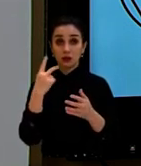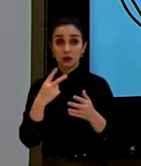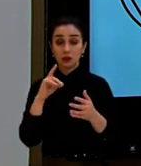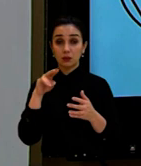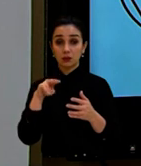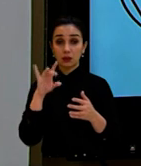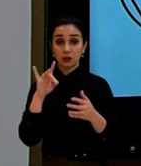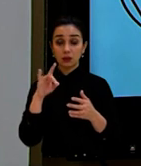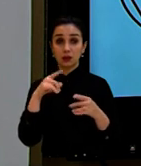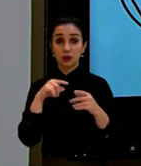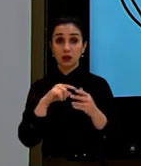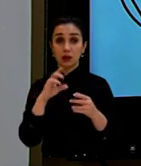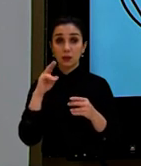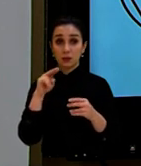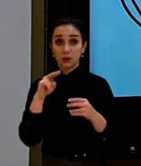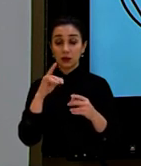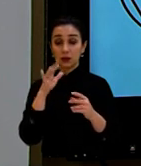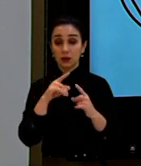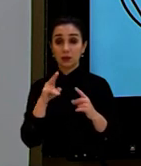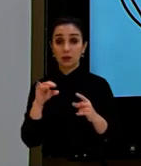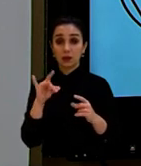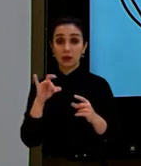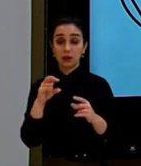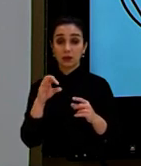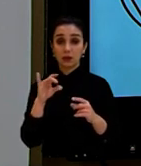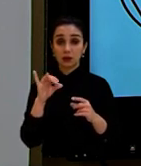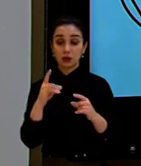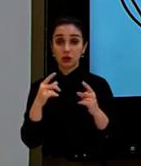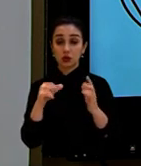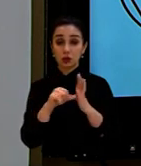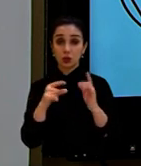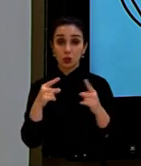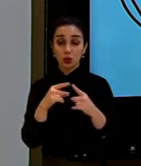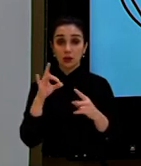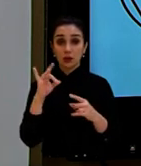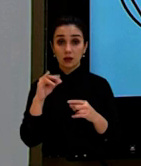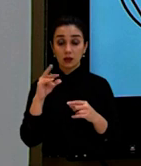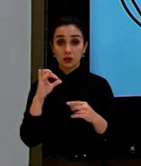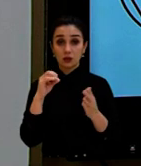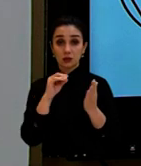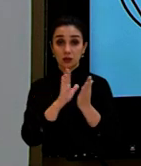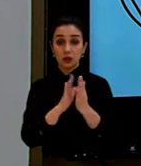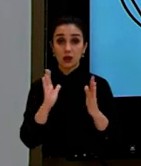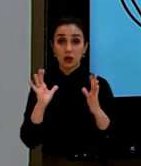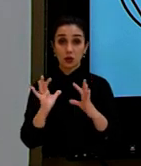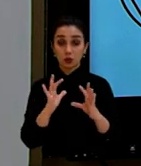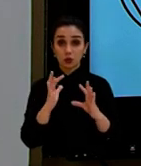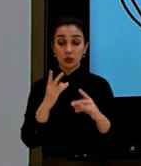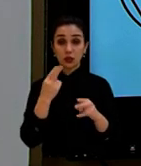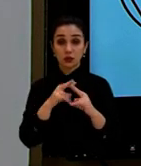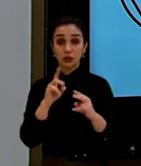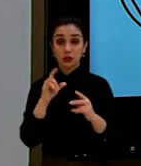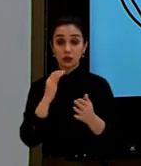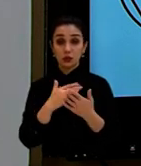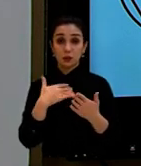P умноженное на R. P это периметр шестиугольника, R радиус вписанной окружности. Значит,